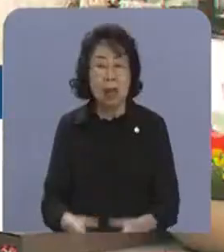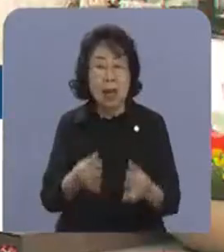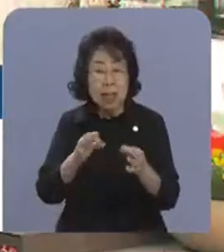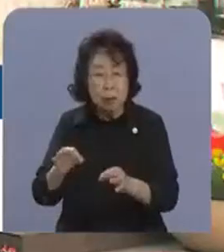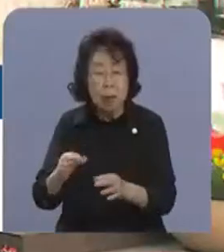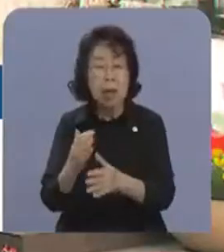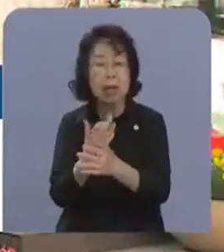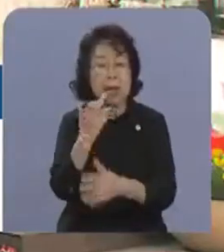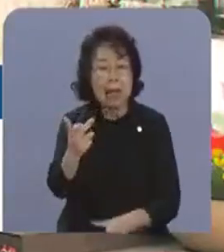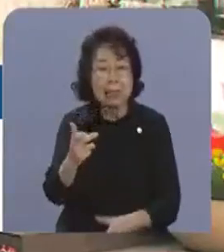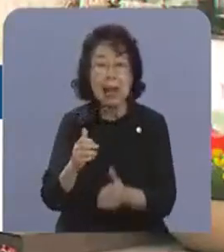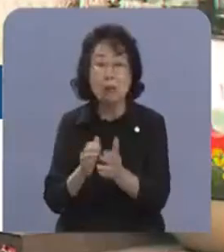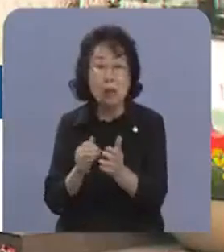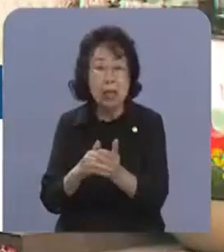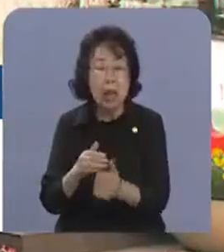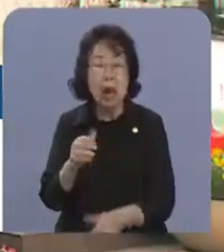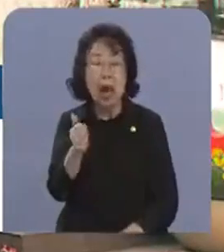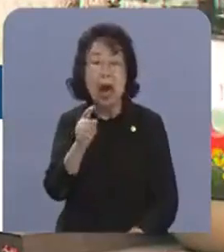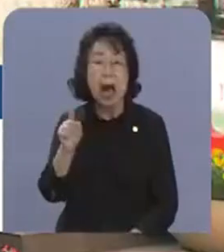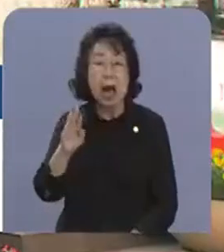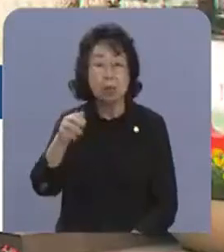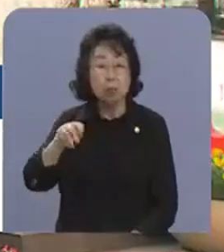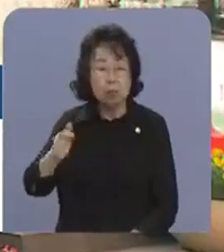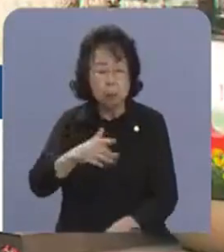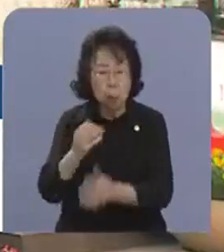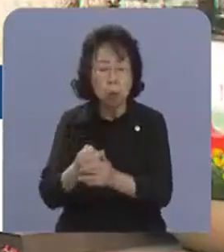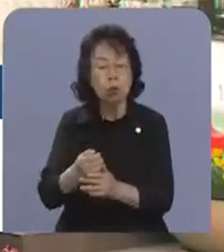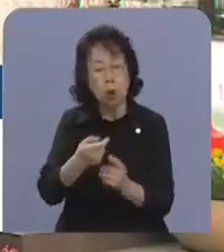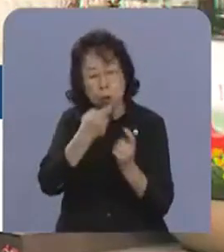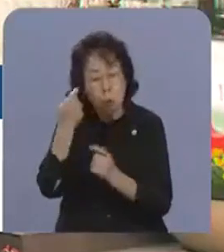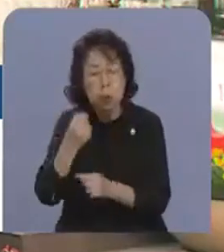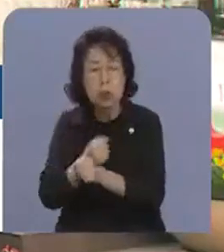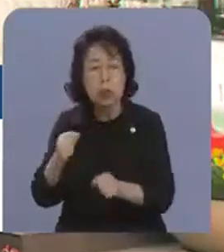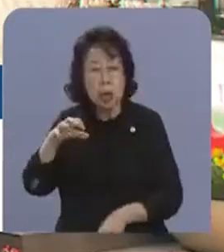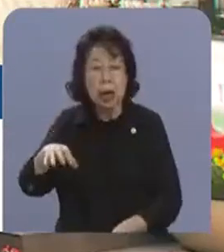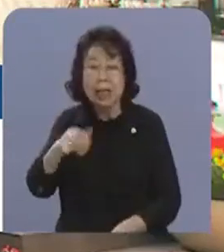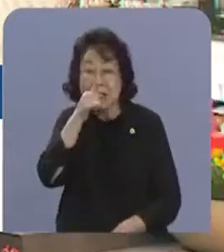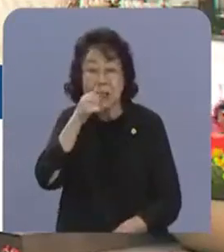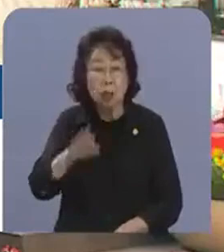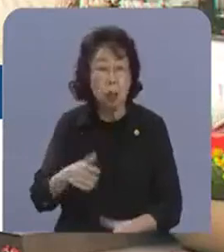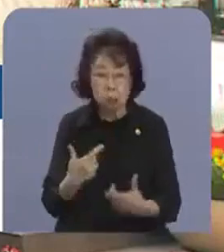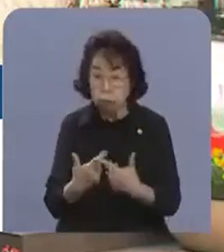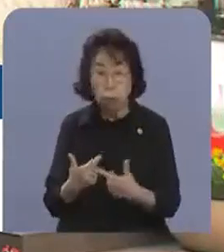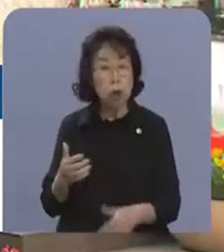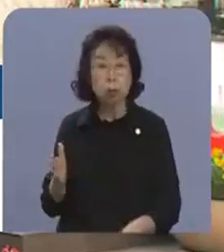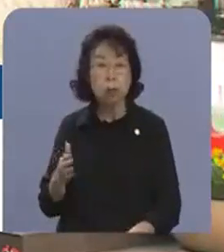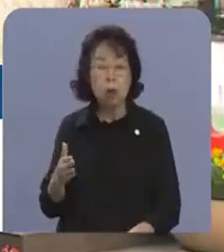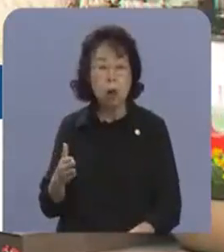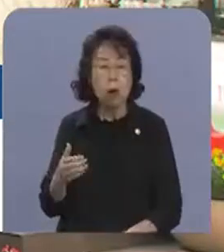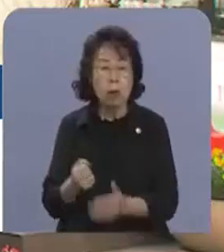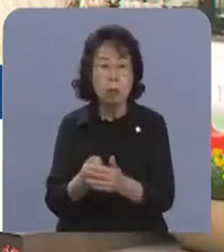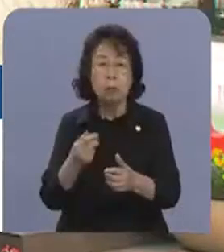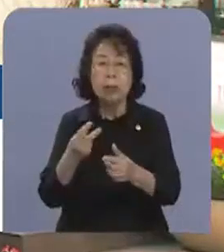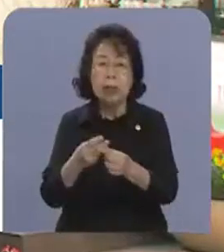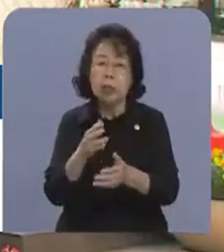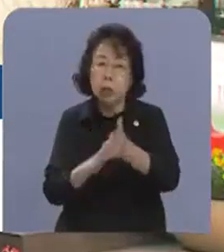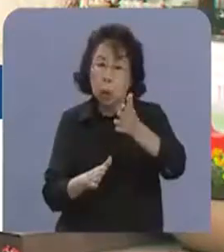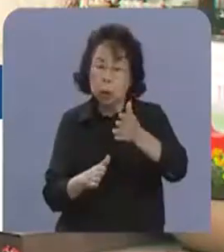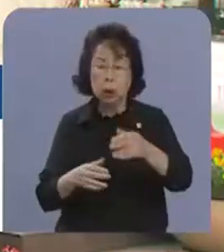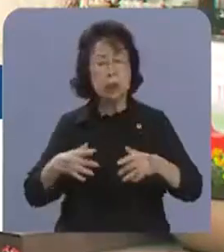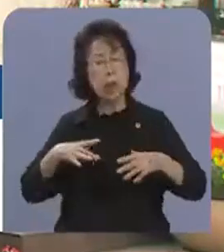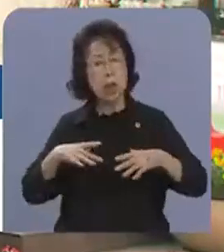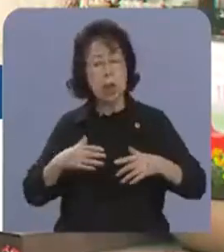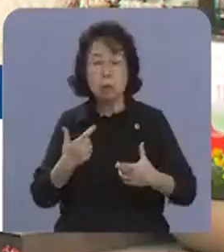양산, 밀양, 합천 이런 데도 다 독립기념관이 있습니다. 그런데 부산은 없어요. 제2도시라고 자랑하는